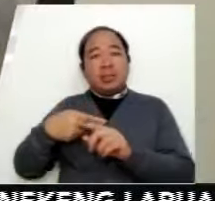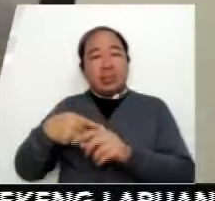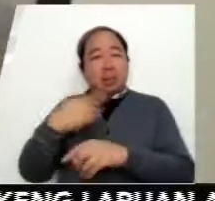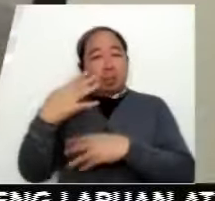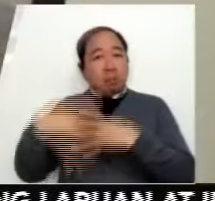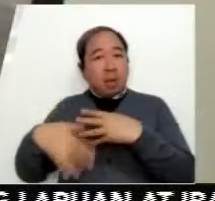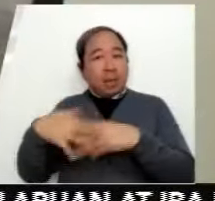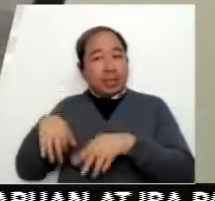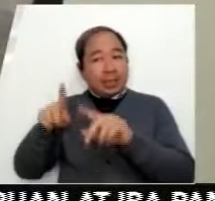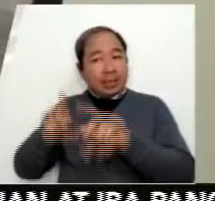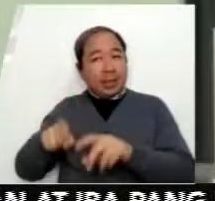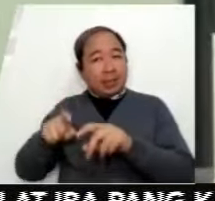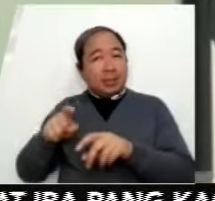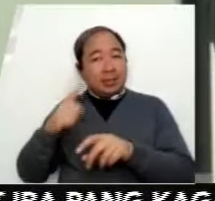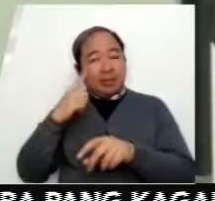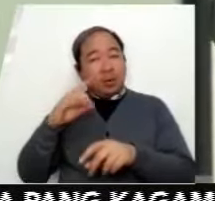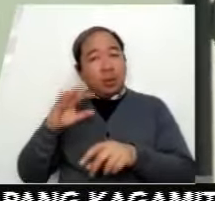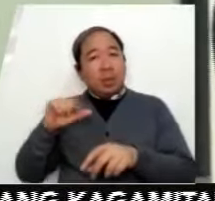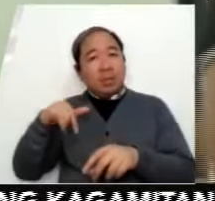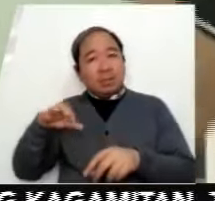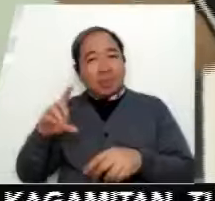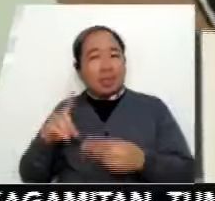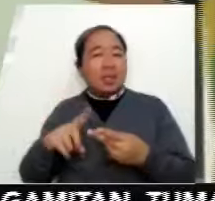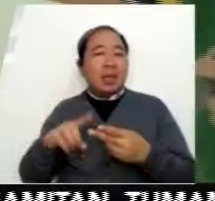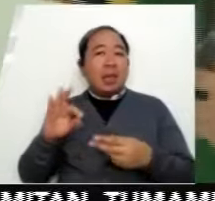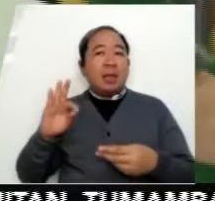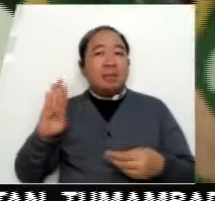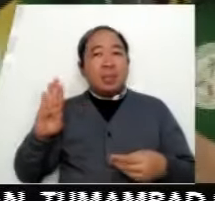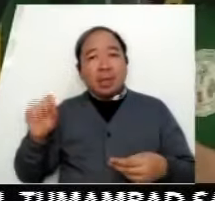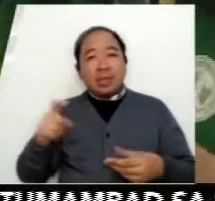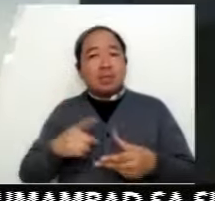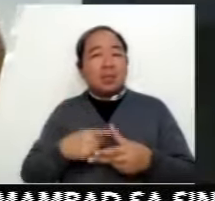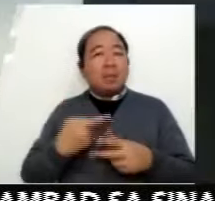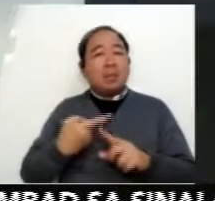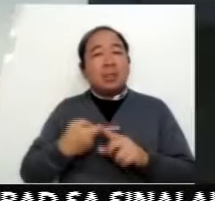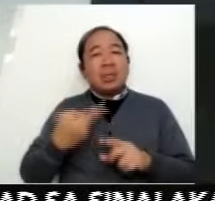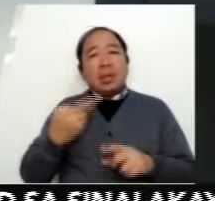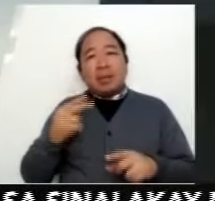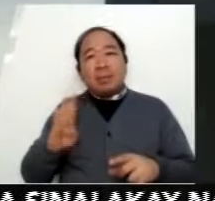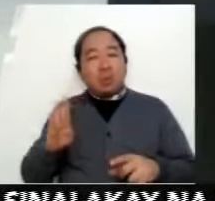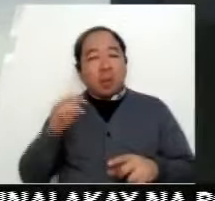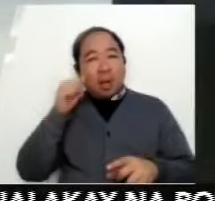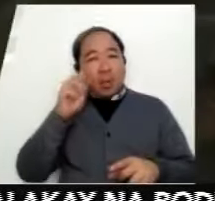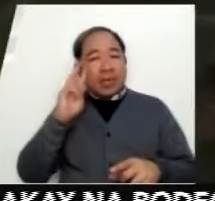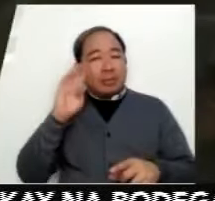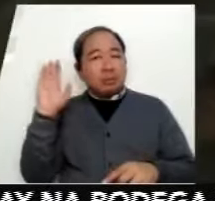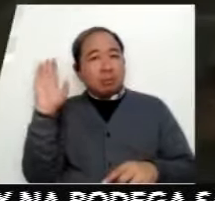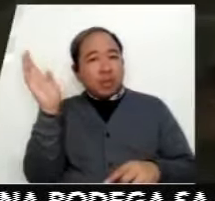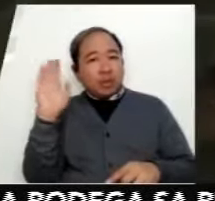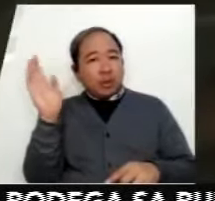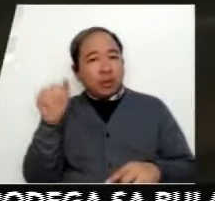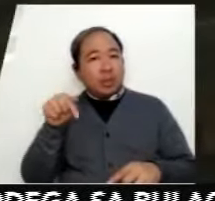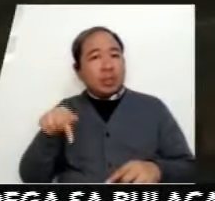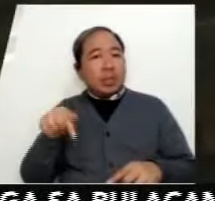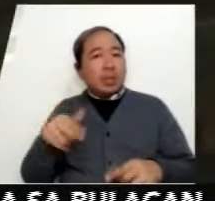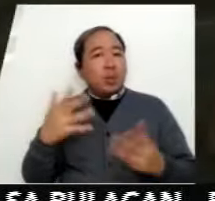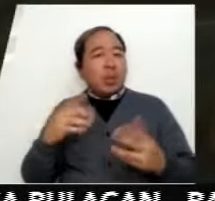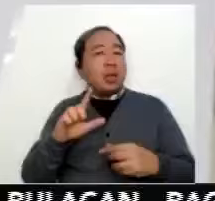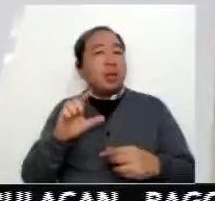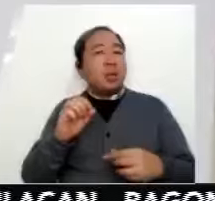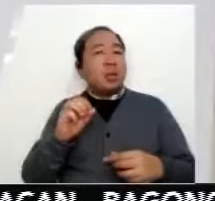sugar, consultation at hypertension awareness lecture sa Loom Weavers sa Bangar, La